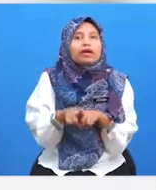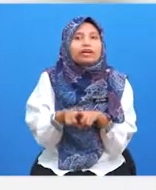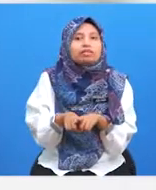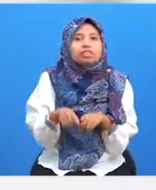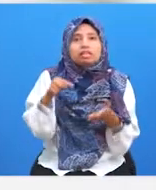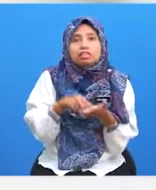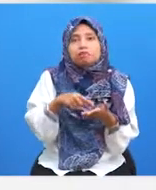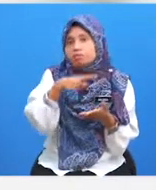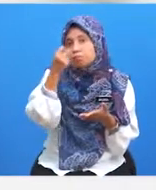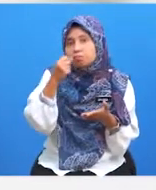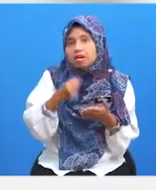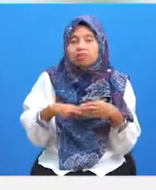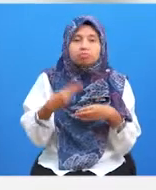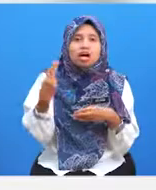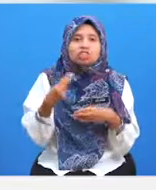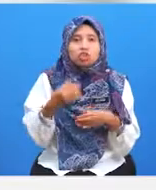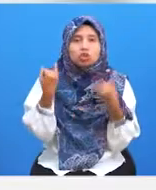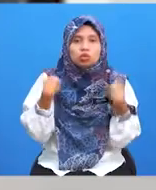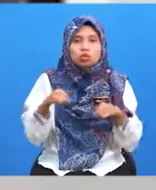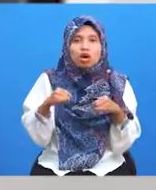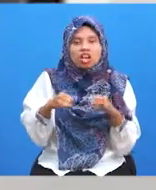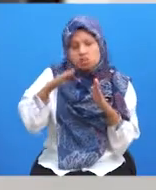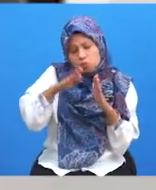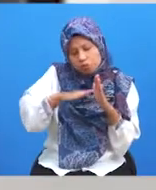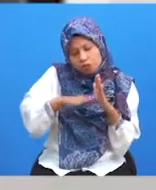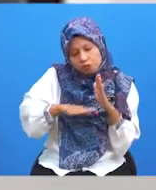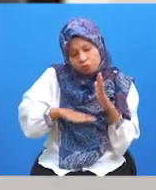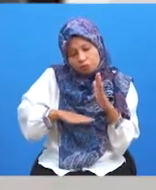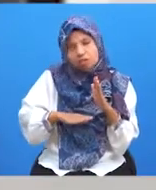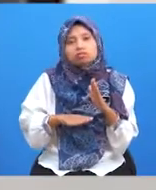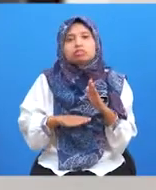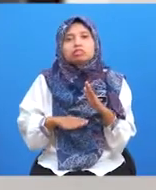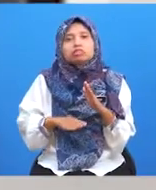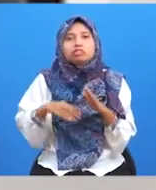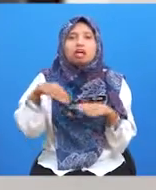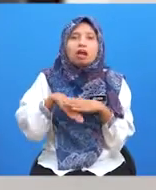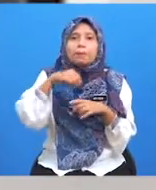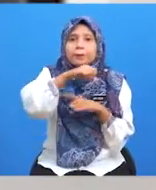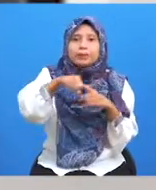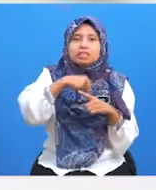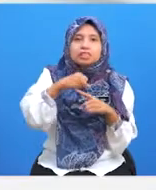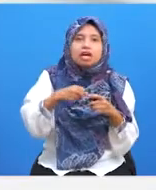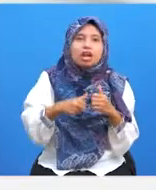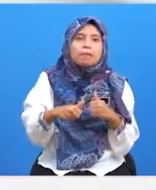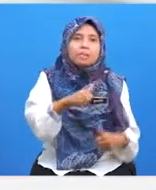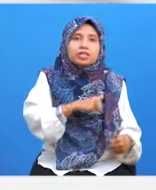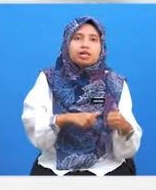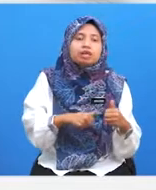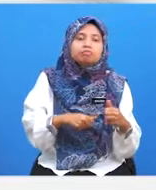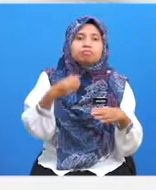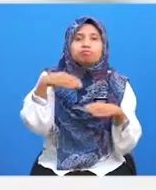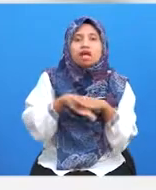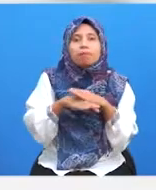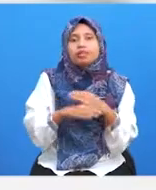akibatkan hasil jualan berkurangan seterusnya menyebabkan three menurun dalam persekitaran pernyataan faktor